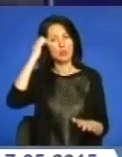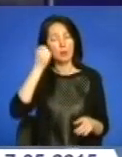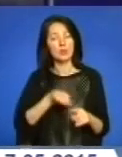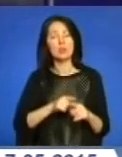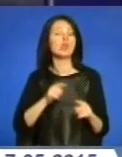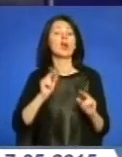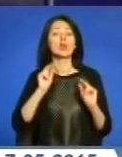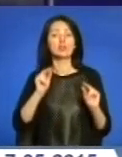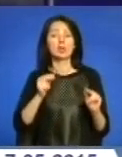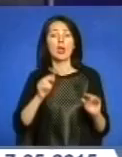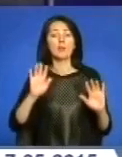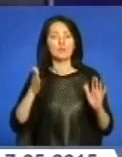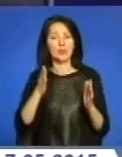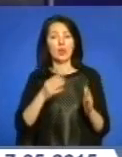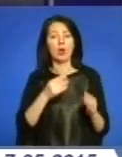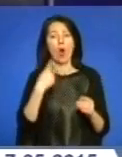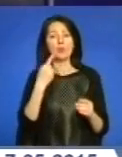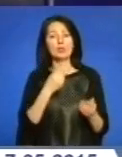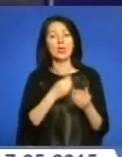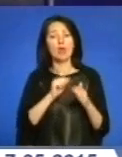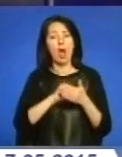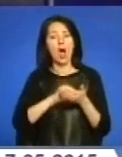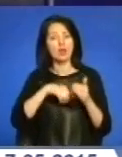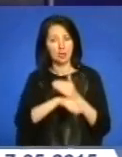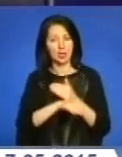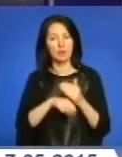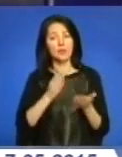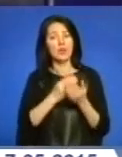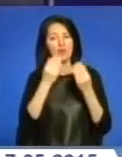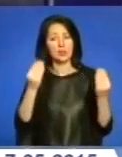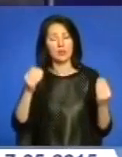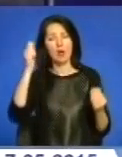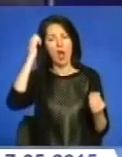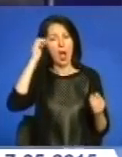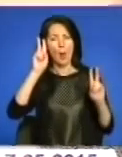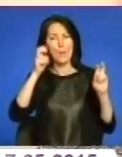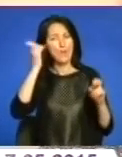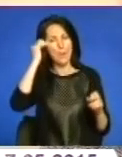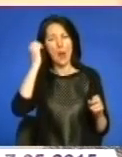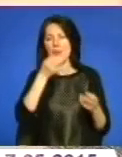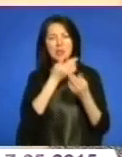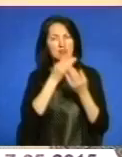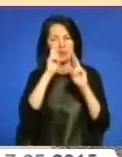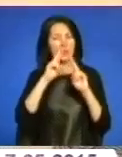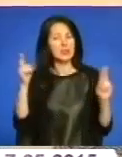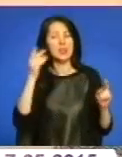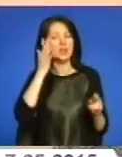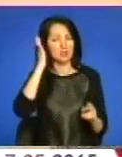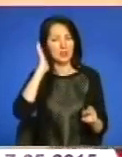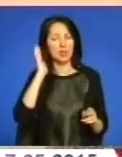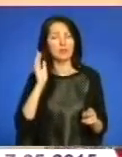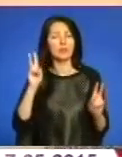обласному архіві експонується виставка «Пам'ять не знає сивини». Детальніше у сюжеті. Внаслідок тої